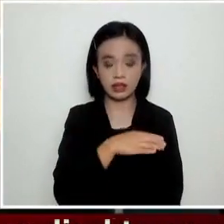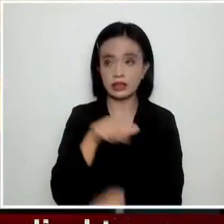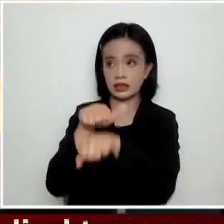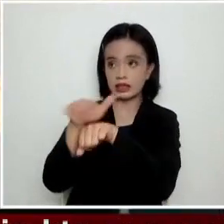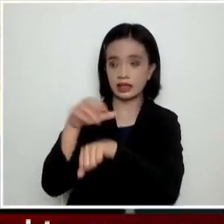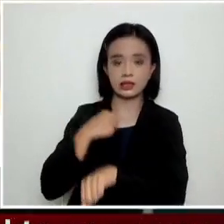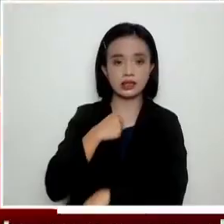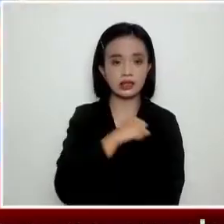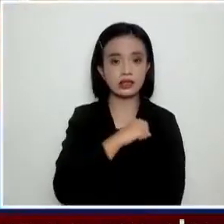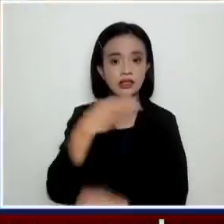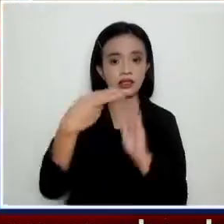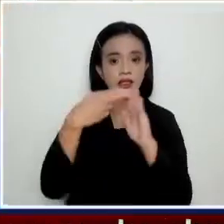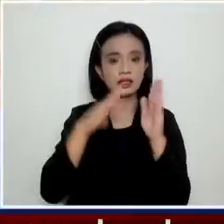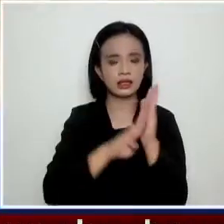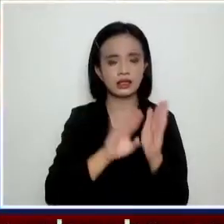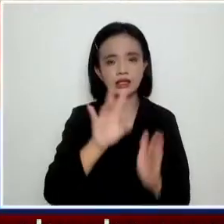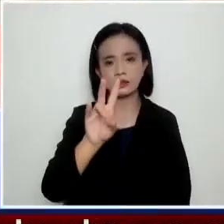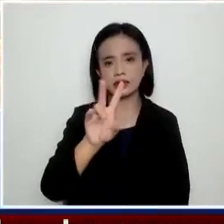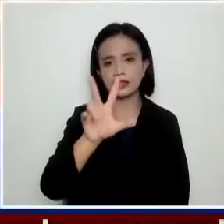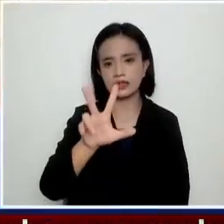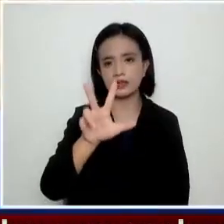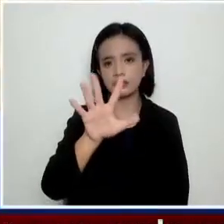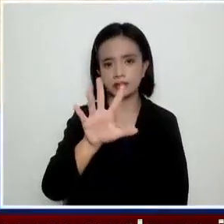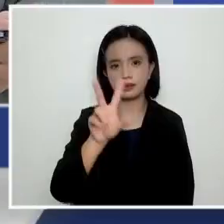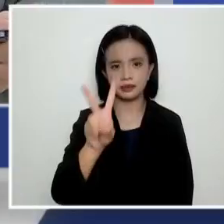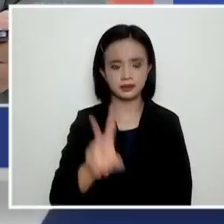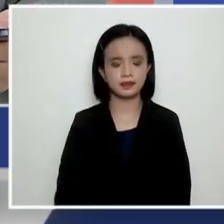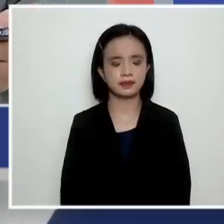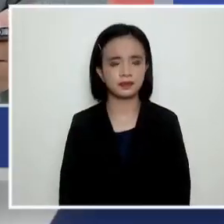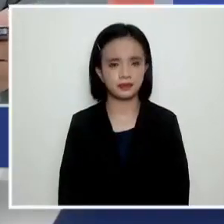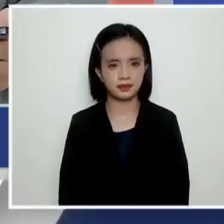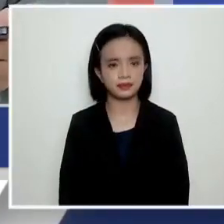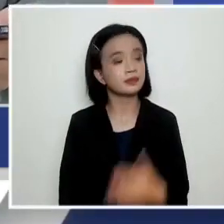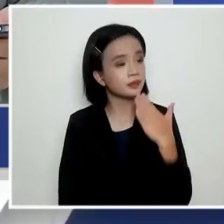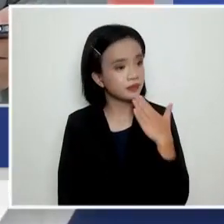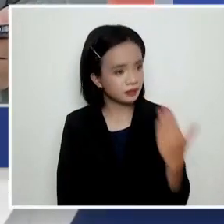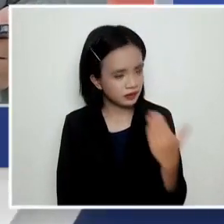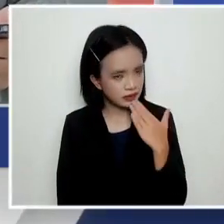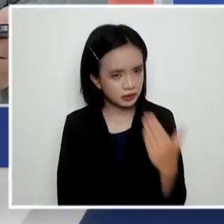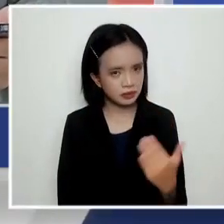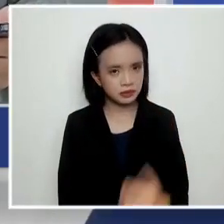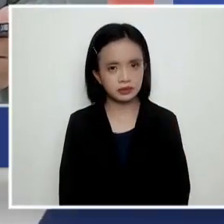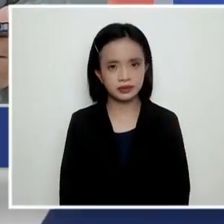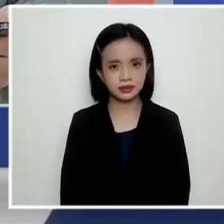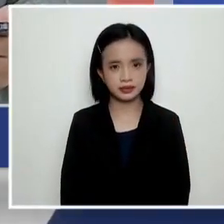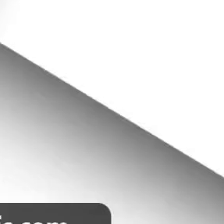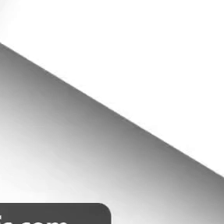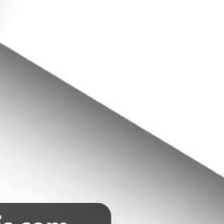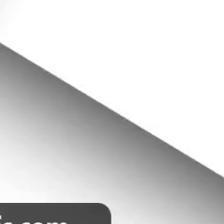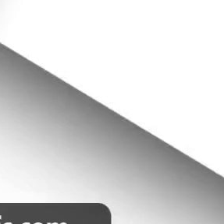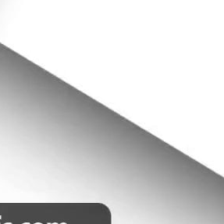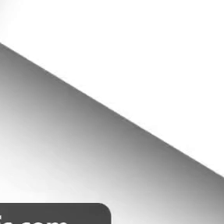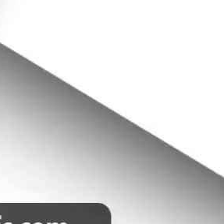ang House Bill 7352. Henry? Maraming salamat, RG Cruz!